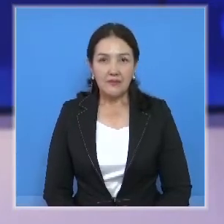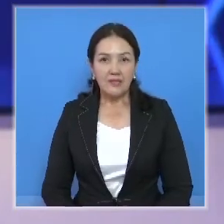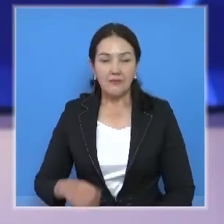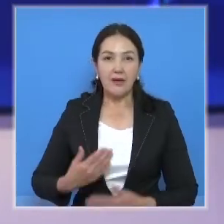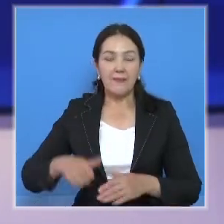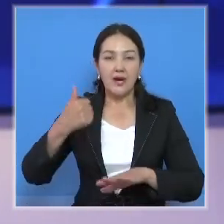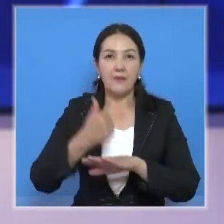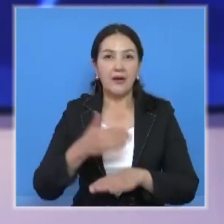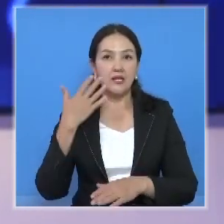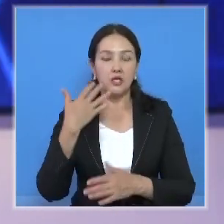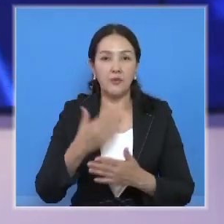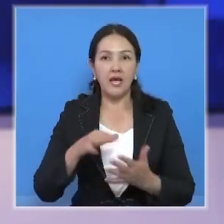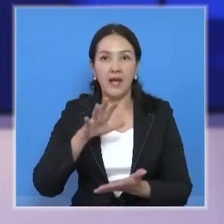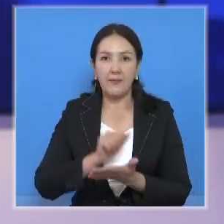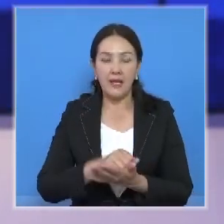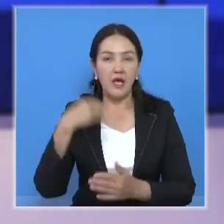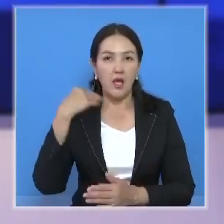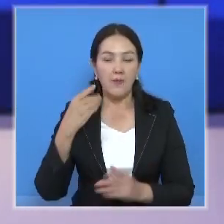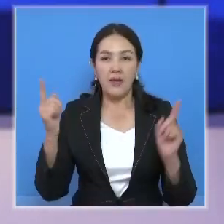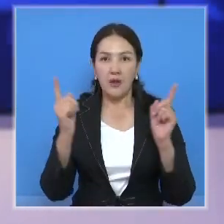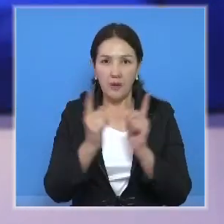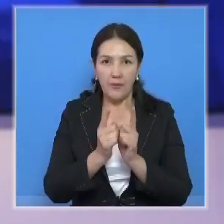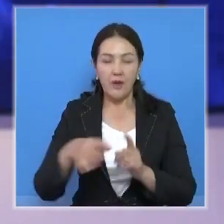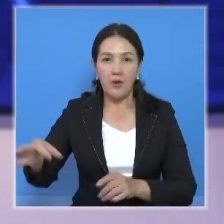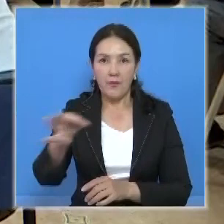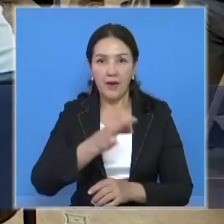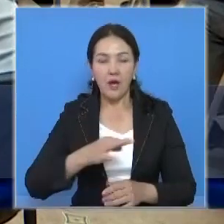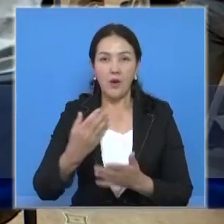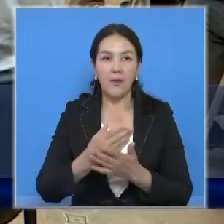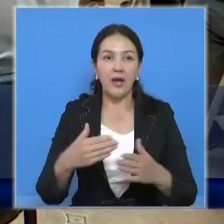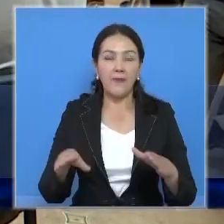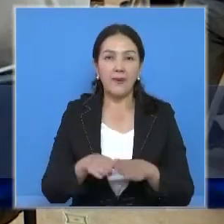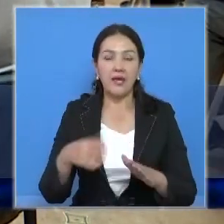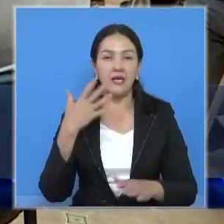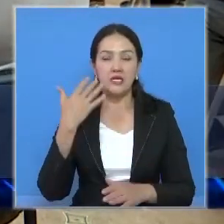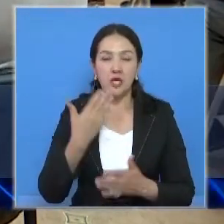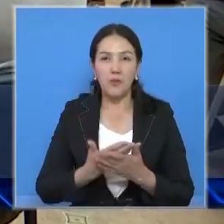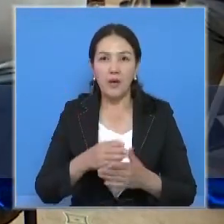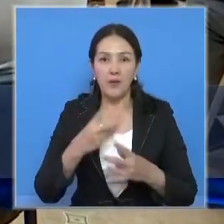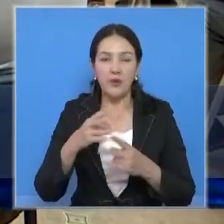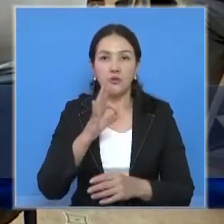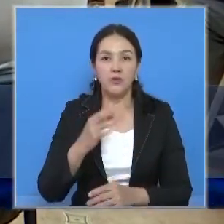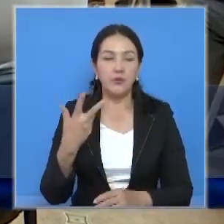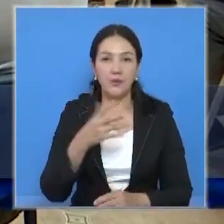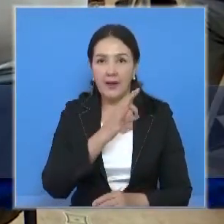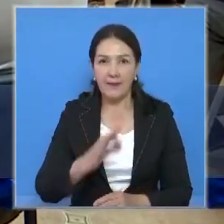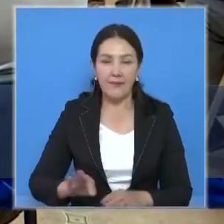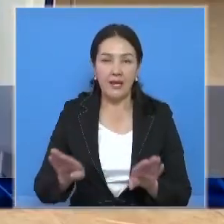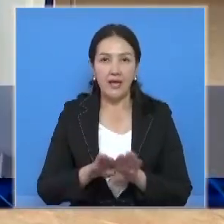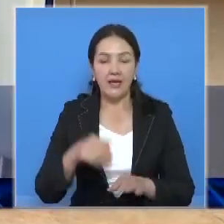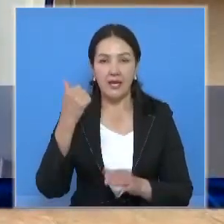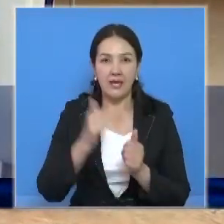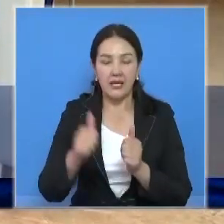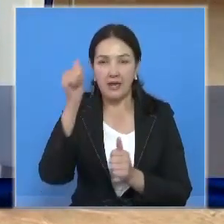Аймақ басшысы жеңіл өнеркәсіппен айналысатын ақтөбеліктермен кездесті. Облыстың өнеркәсіптік өндірісінде жеңіл өнеркәсіптің үлесі 0,3%. Дегенмен жыл